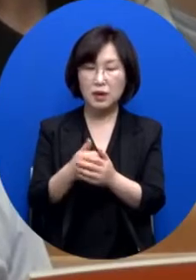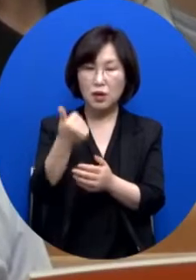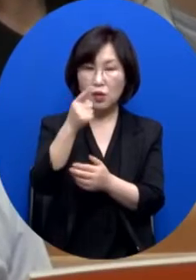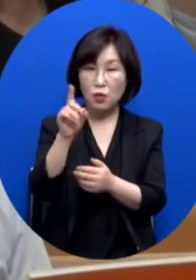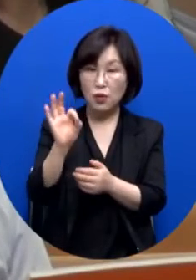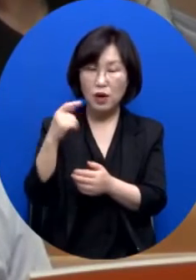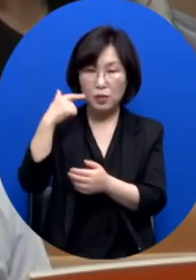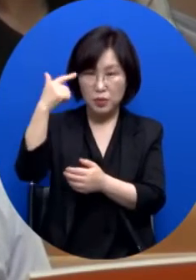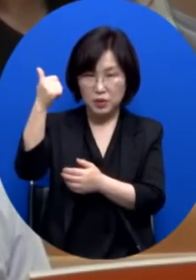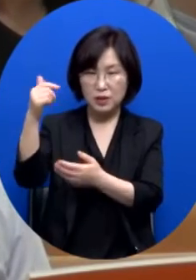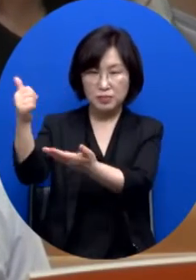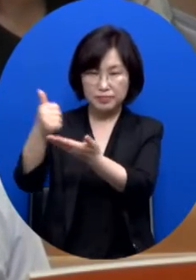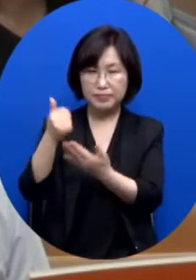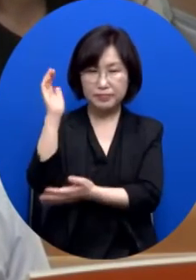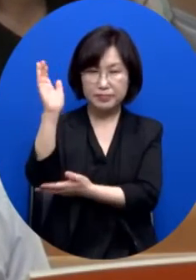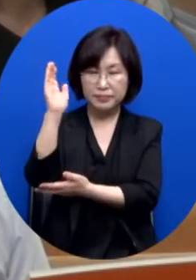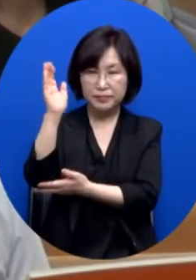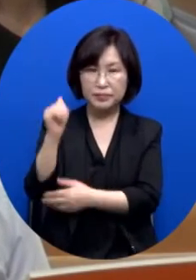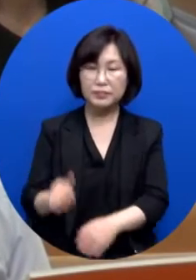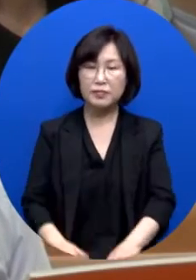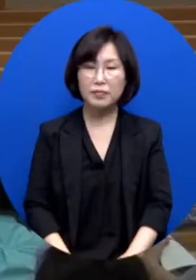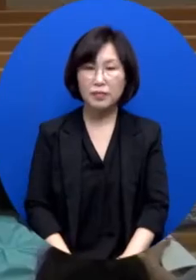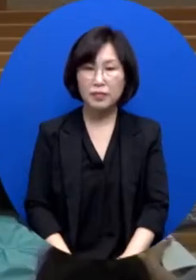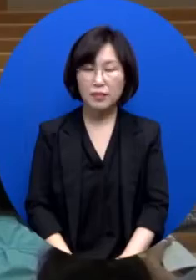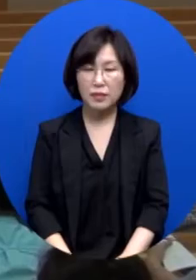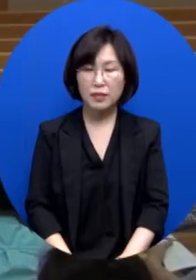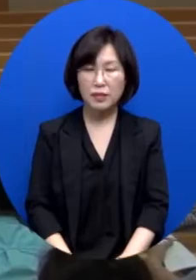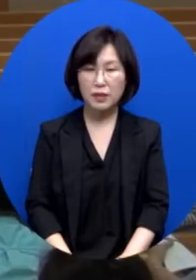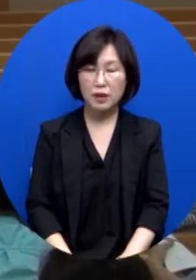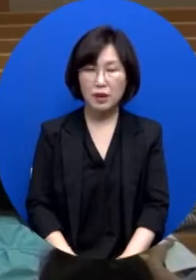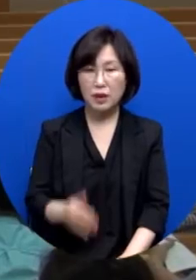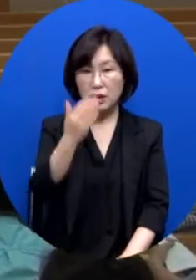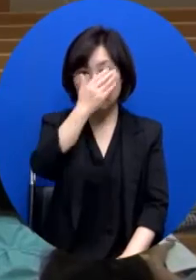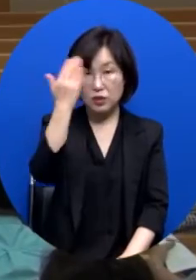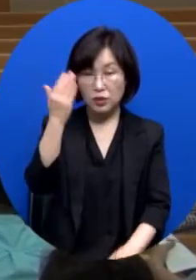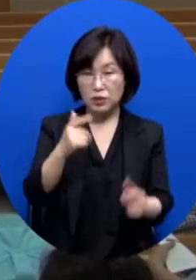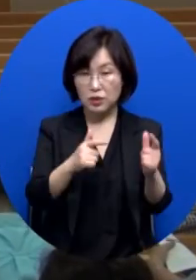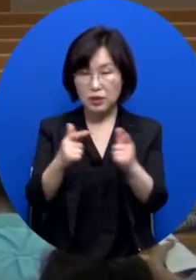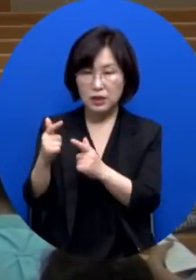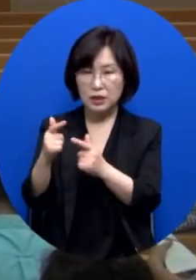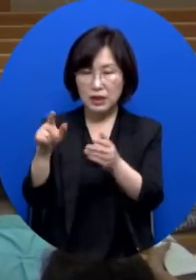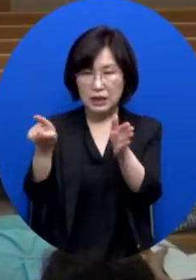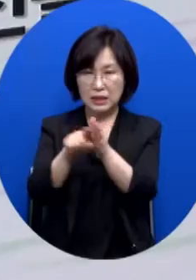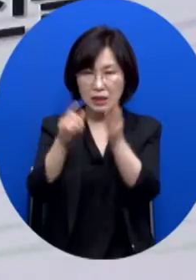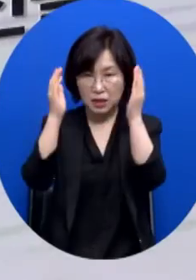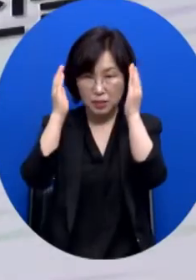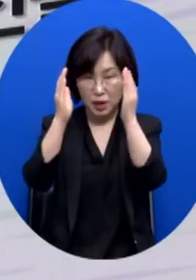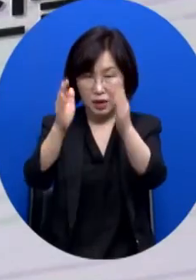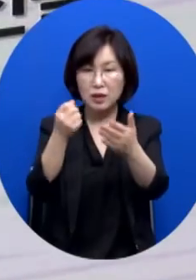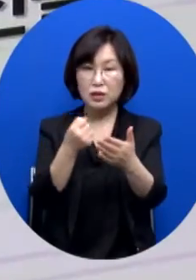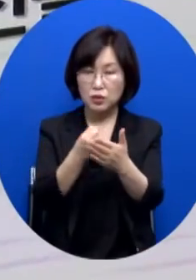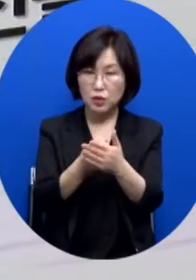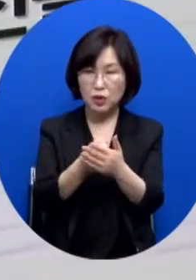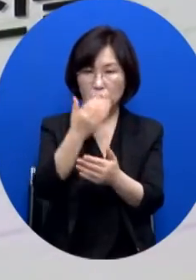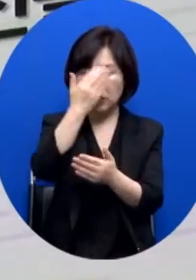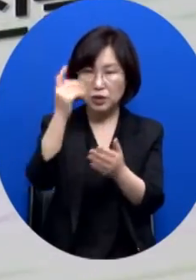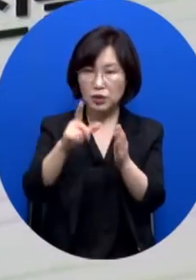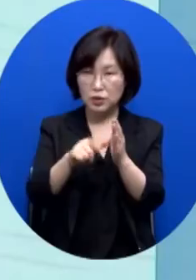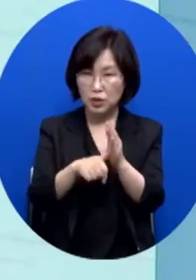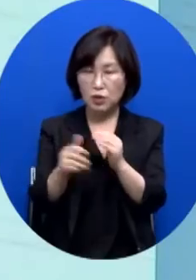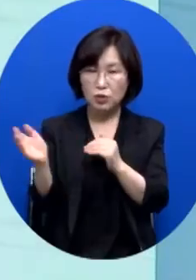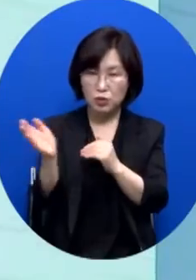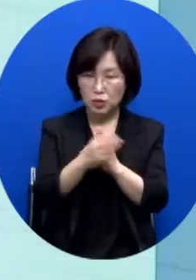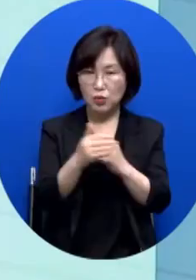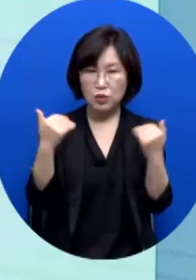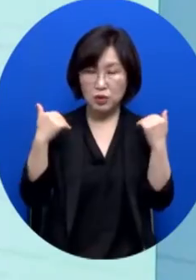목사 등이 나섰습니다 이번 컨퍼런스에서는 mg 세대의 신앙 교육 방향을 정합 전 만하고 청년 부터 총 작년까지 의